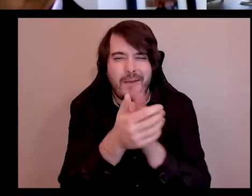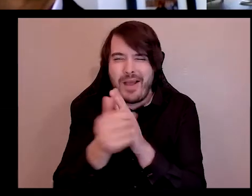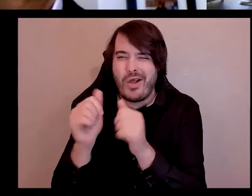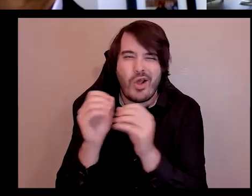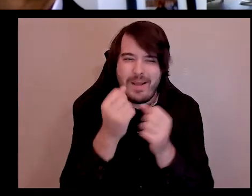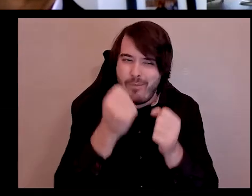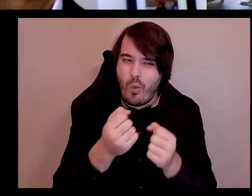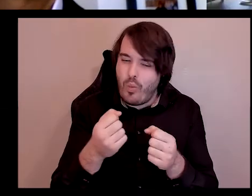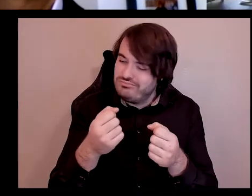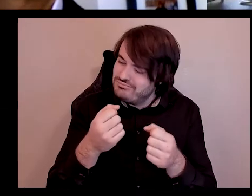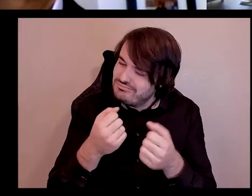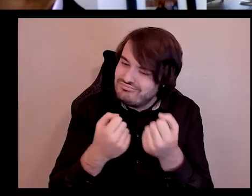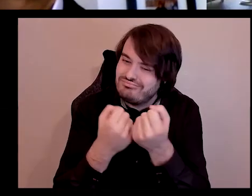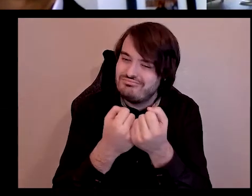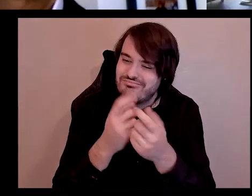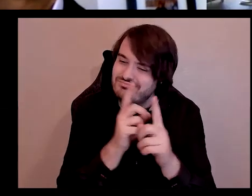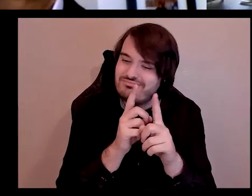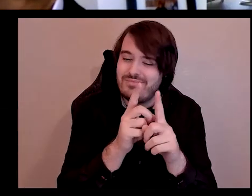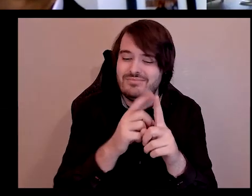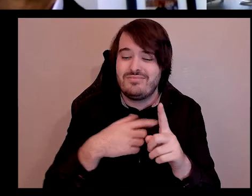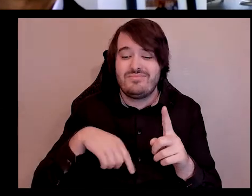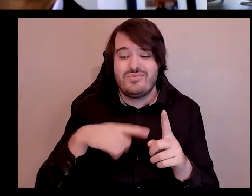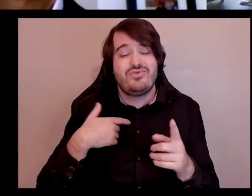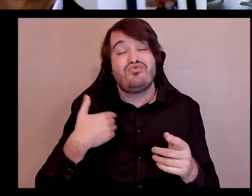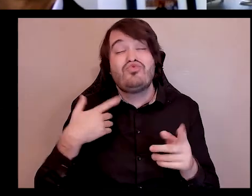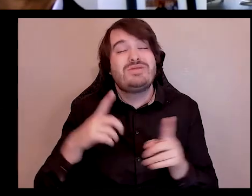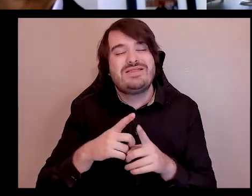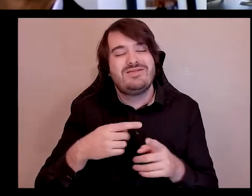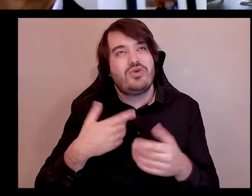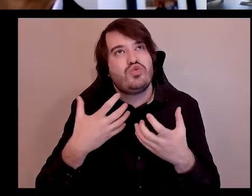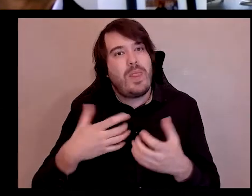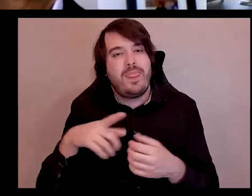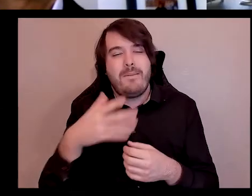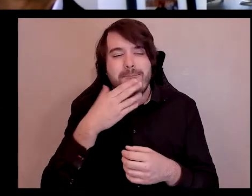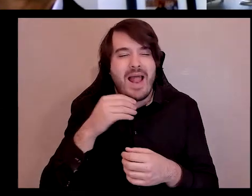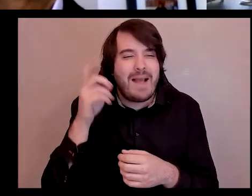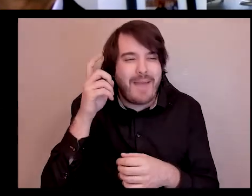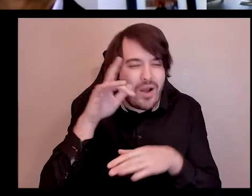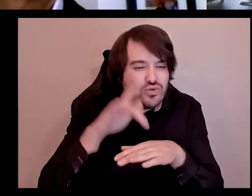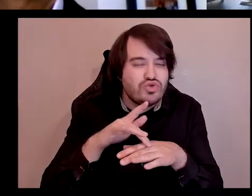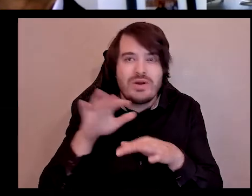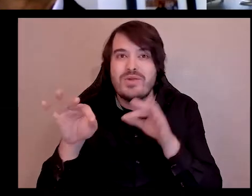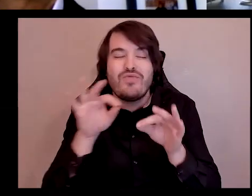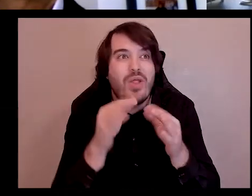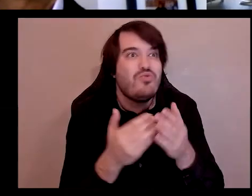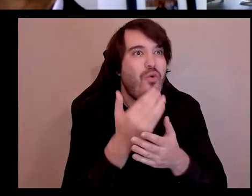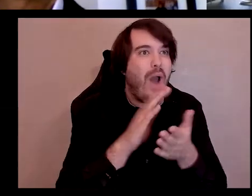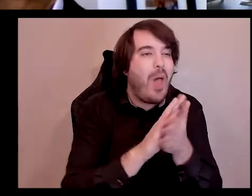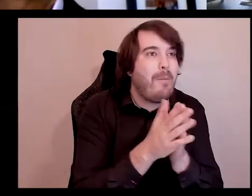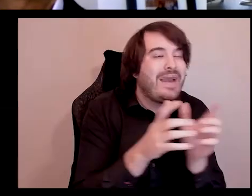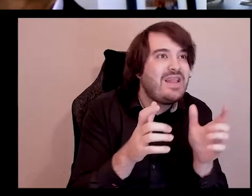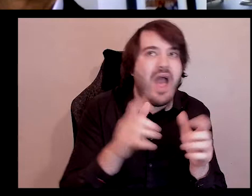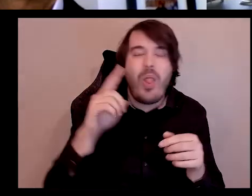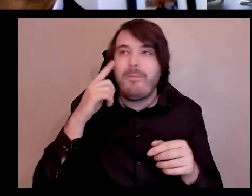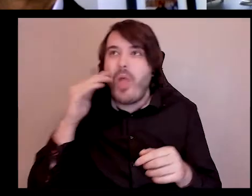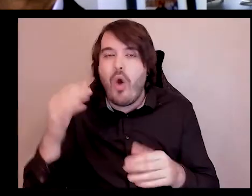que vous ne l'avez pas encore réintégré, et osez découvrir toutes les expertises à Laval qui sont disponibles pour vous accompagner.